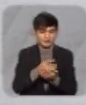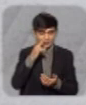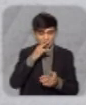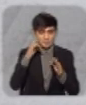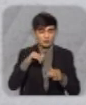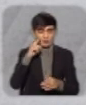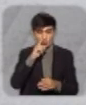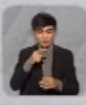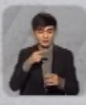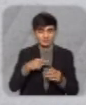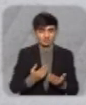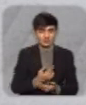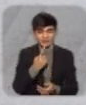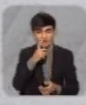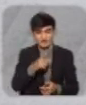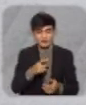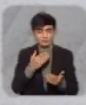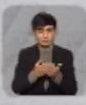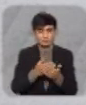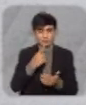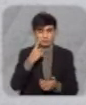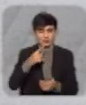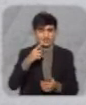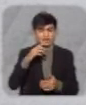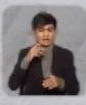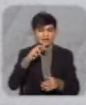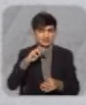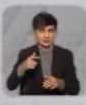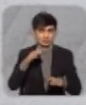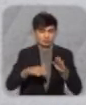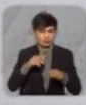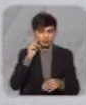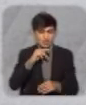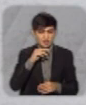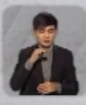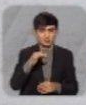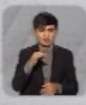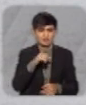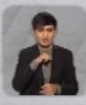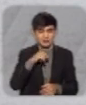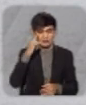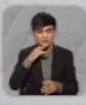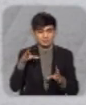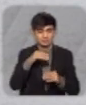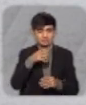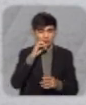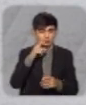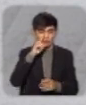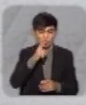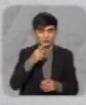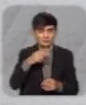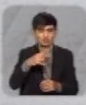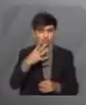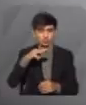в среднем один житель страны потребляет почти полтора килограмма чая примерно 6 кружек в день в целом казахстанцы выбивают в год 24